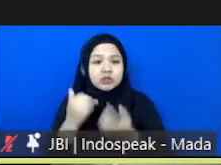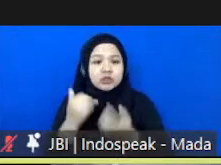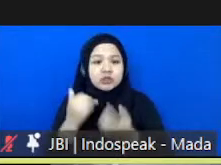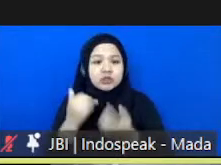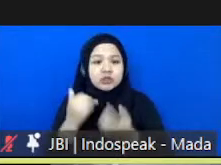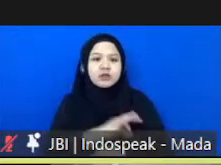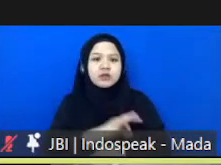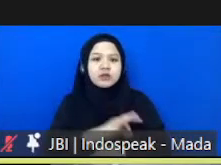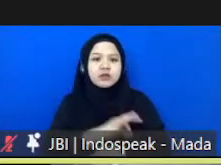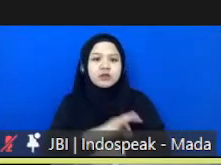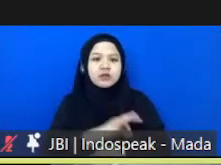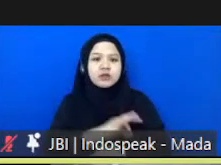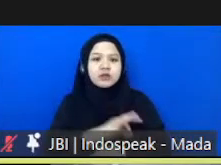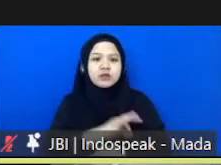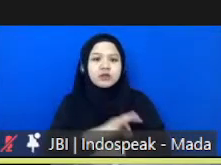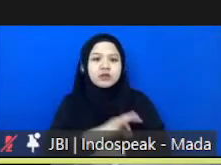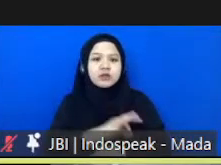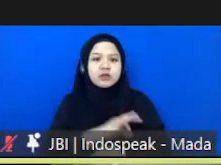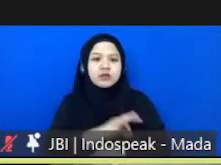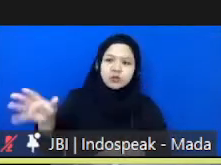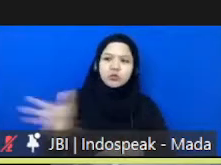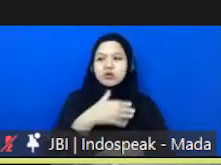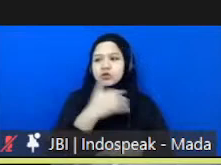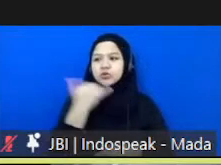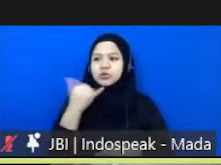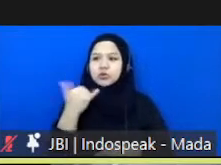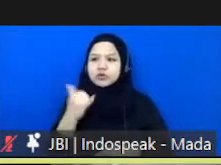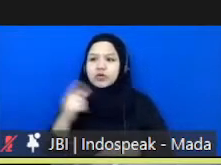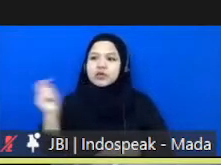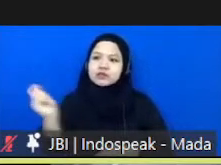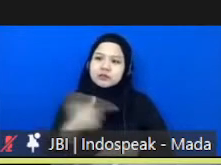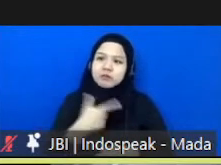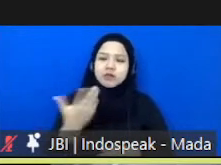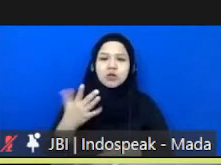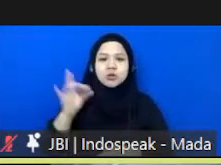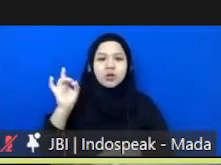diperoleh oleh siapapun pada wilayah Yogyakarta, cepat atau lambat.